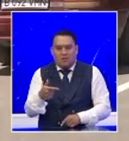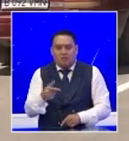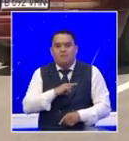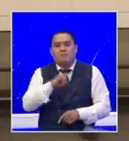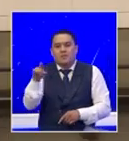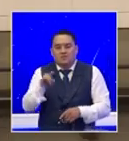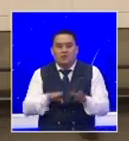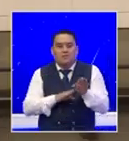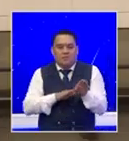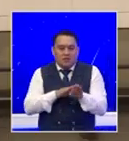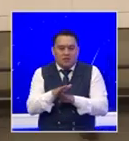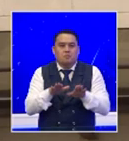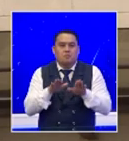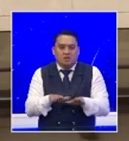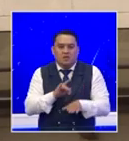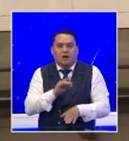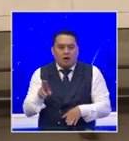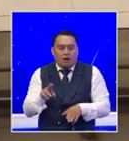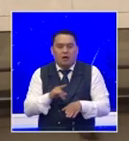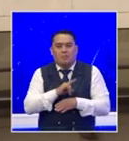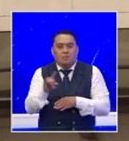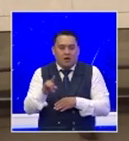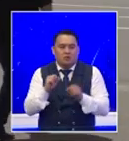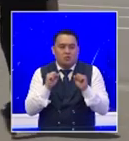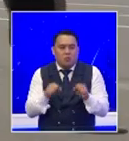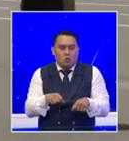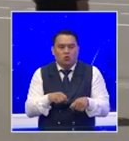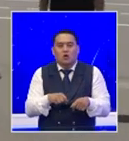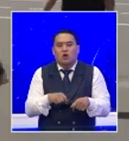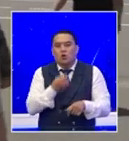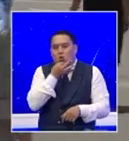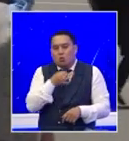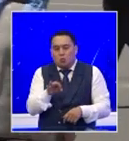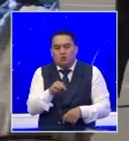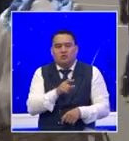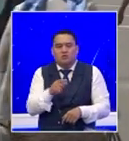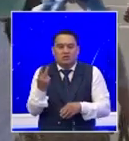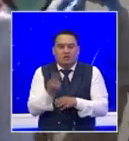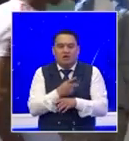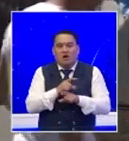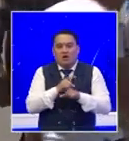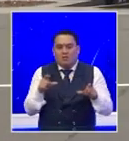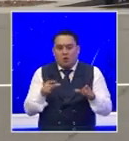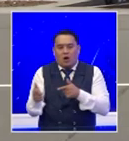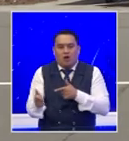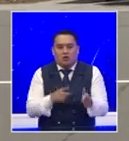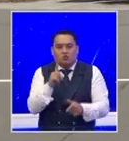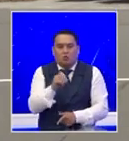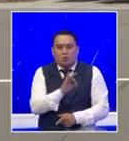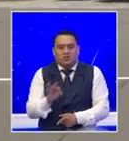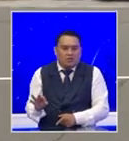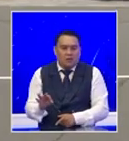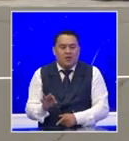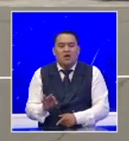Перелеты осуществляют как местные, так и республиканские авиакомпании. Для приема любого борта два аэропорта готовы на все 100.